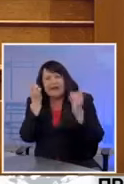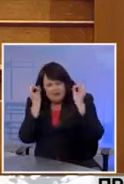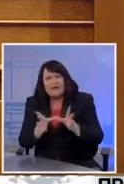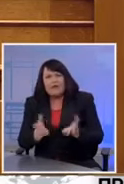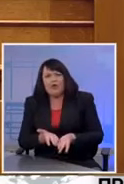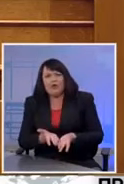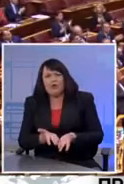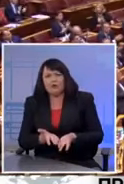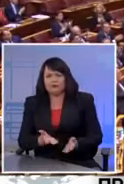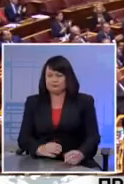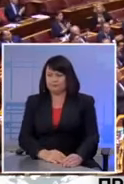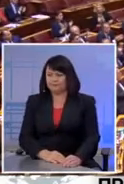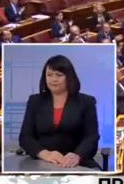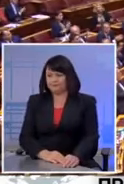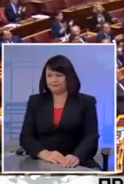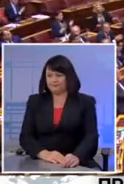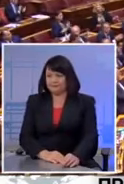Δεν τρέπεστε λίγο.